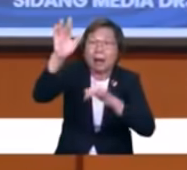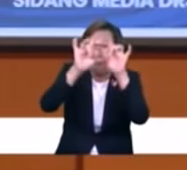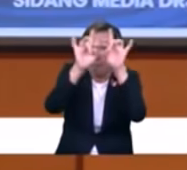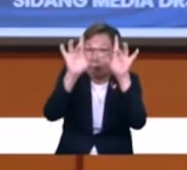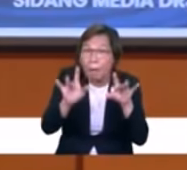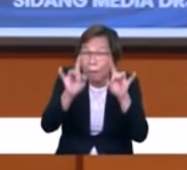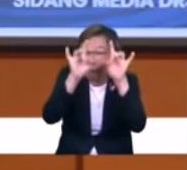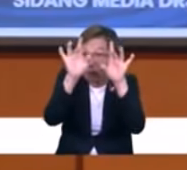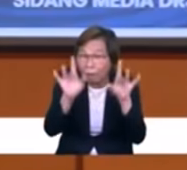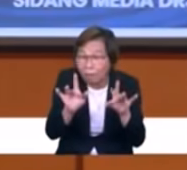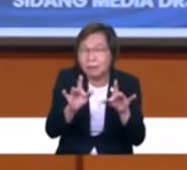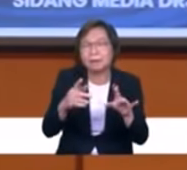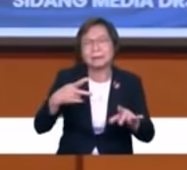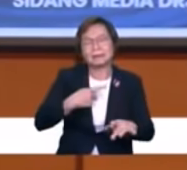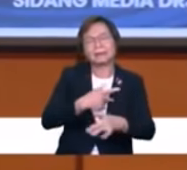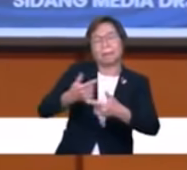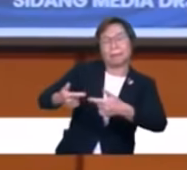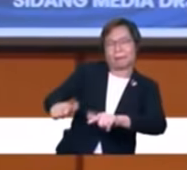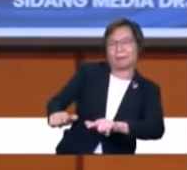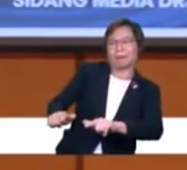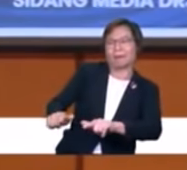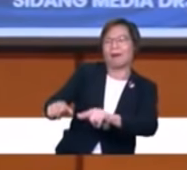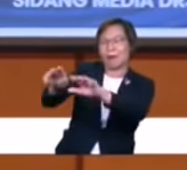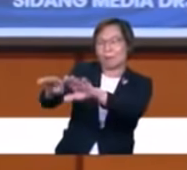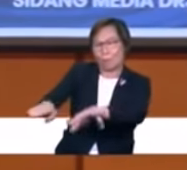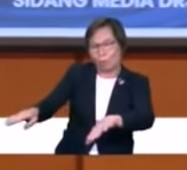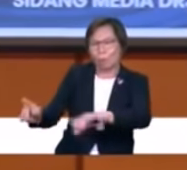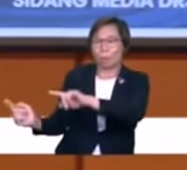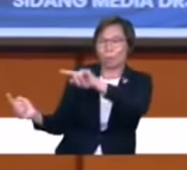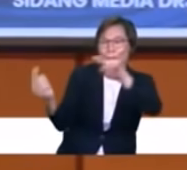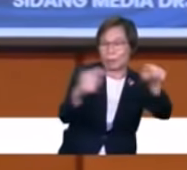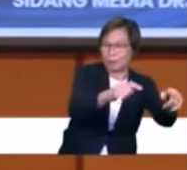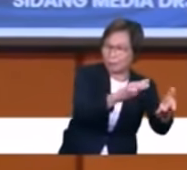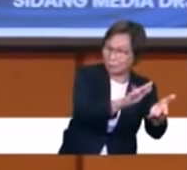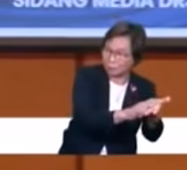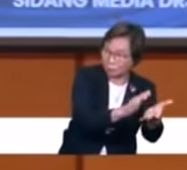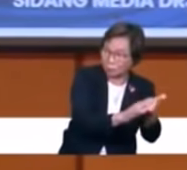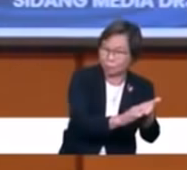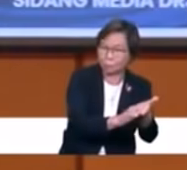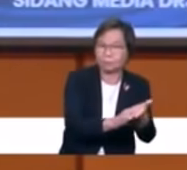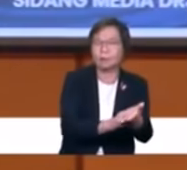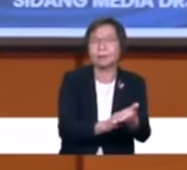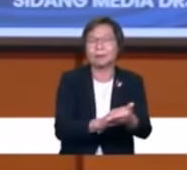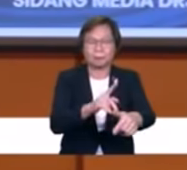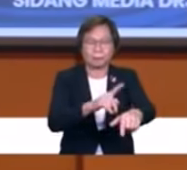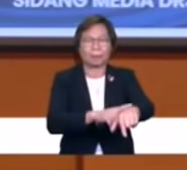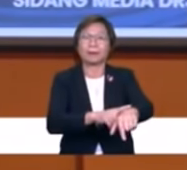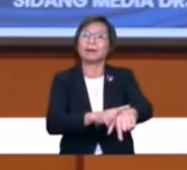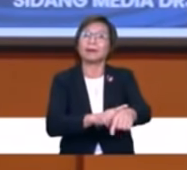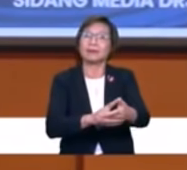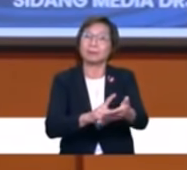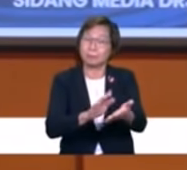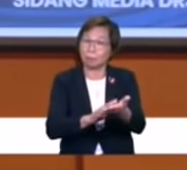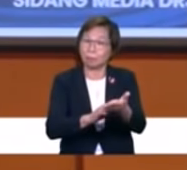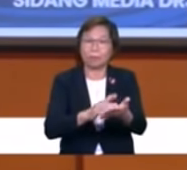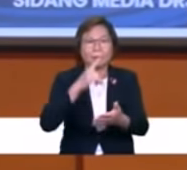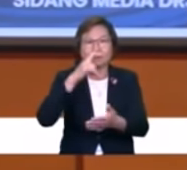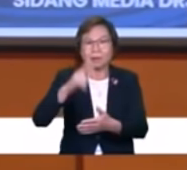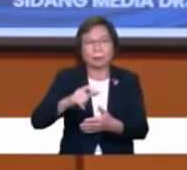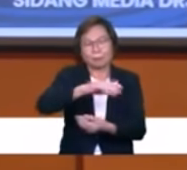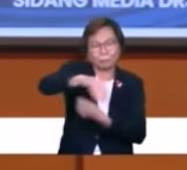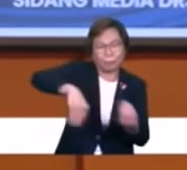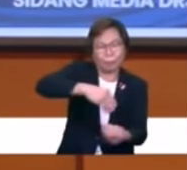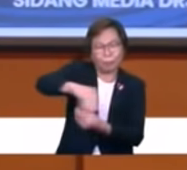menduduki peperiksaan kita Benarkan mereka kembali ke sekolah dalam konteks ini tanpa